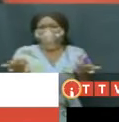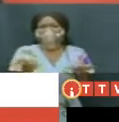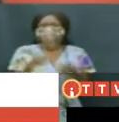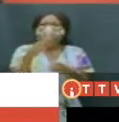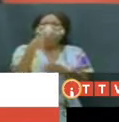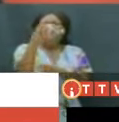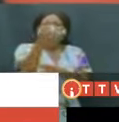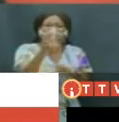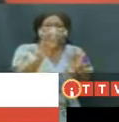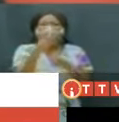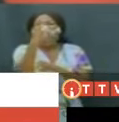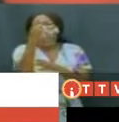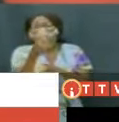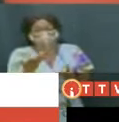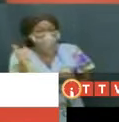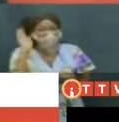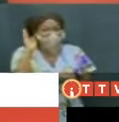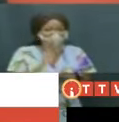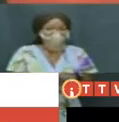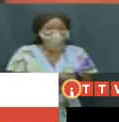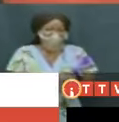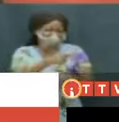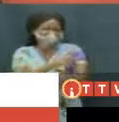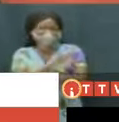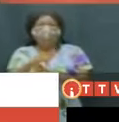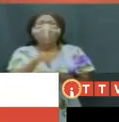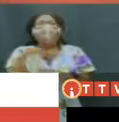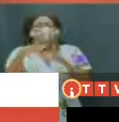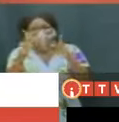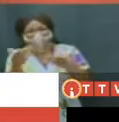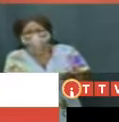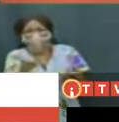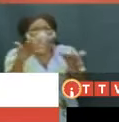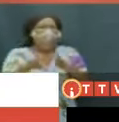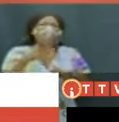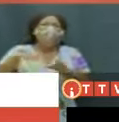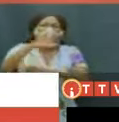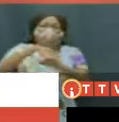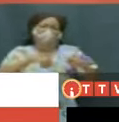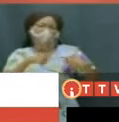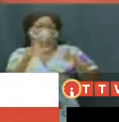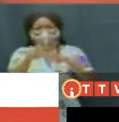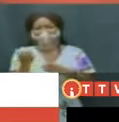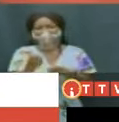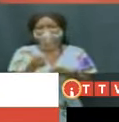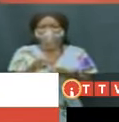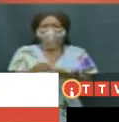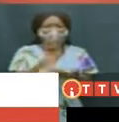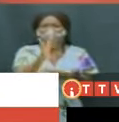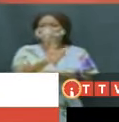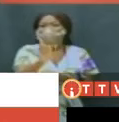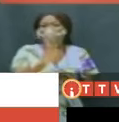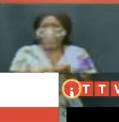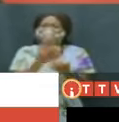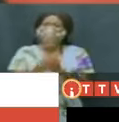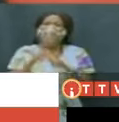azachipatala alandira nawo katemera amene iyo anakakhala woyamba kutsutsa anakakhala iwowo fana kasama zidziwa alandira nawo katemera amene